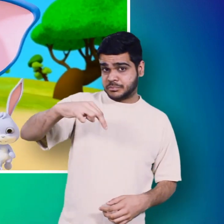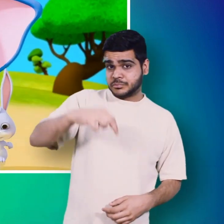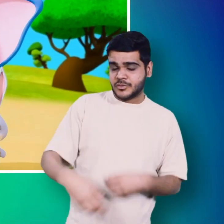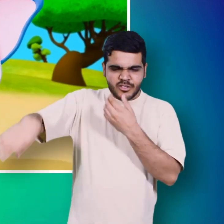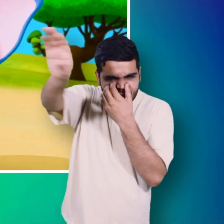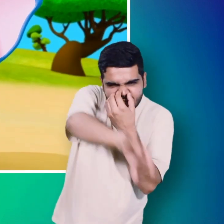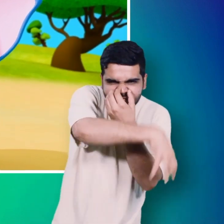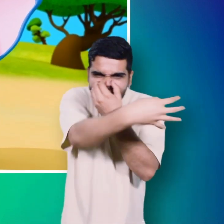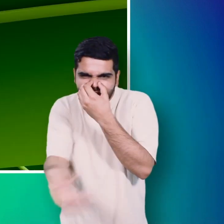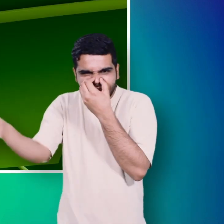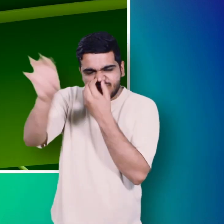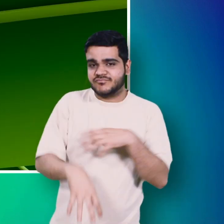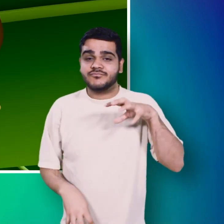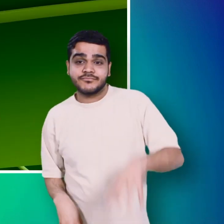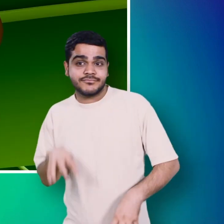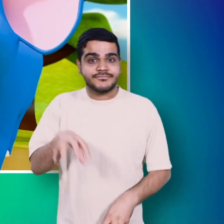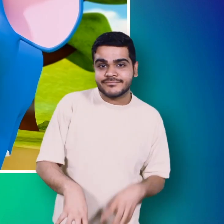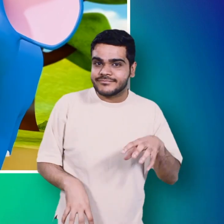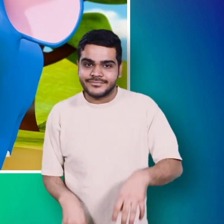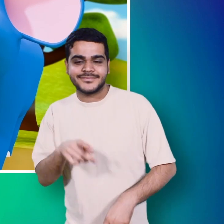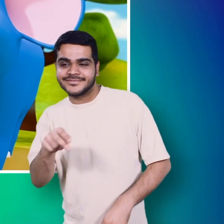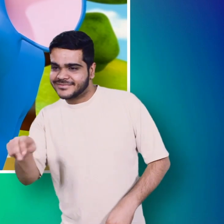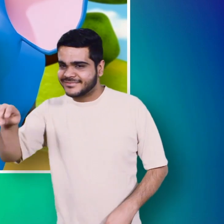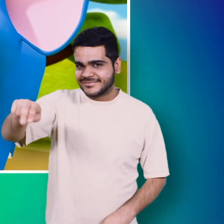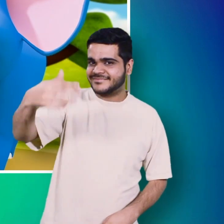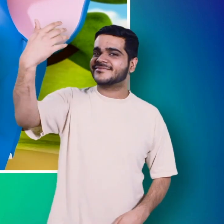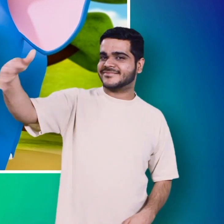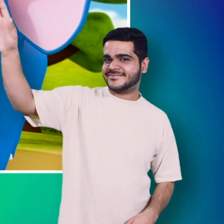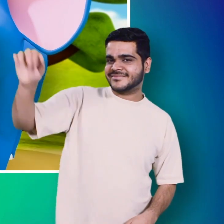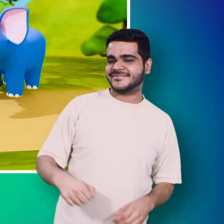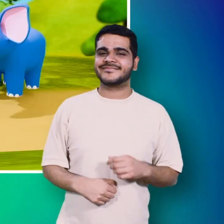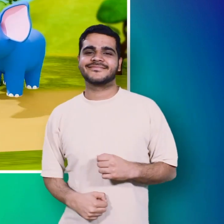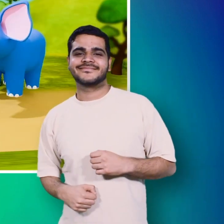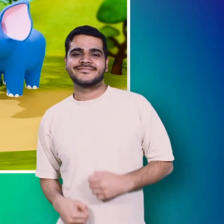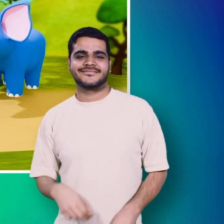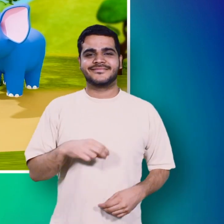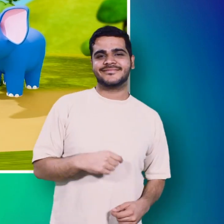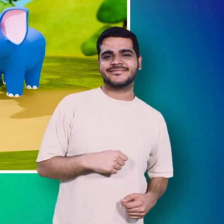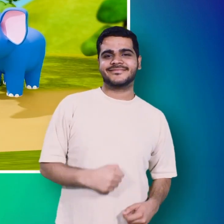हाथी, धमक धमक जाता हाथी।